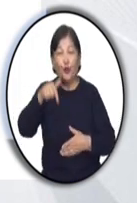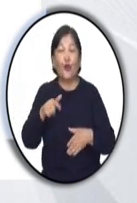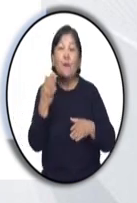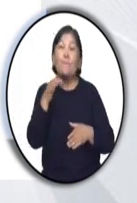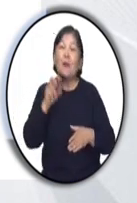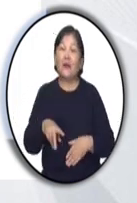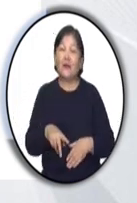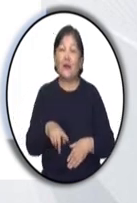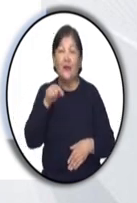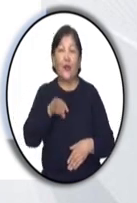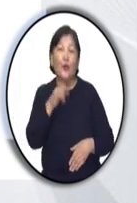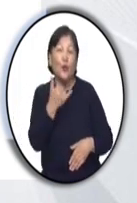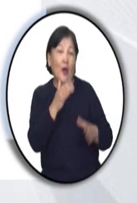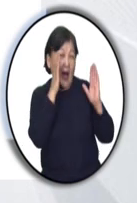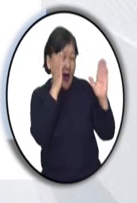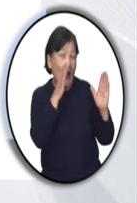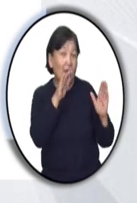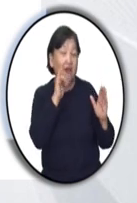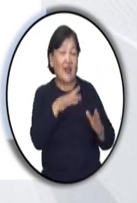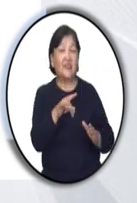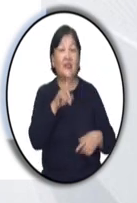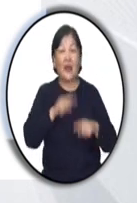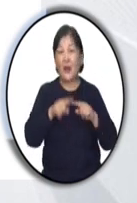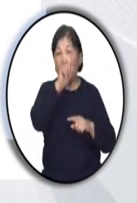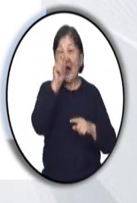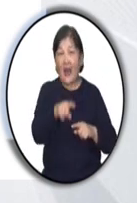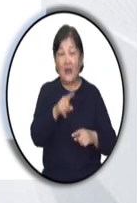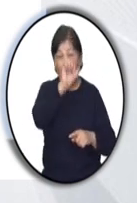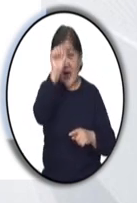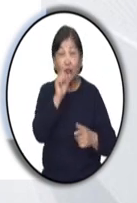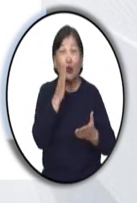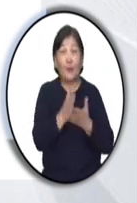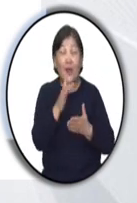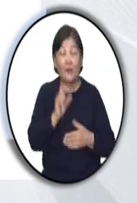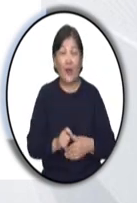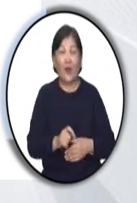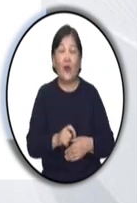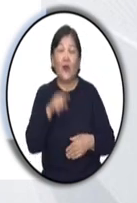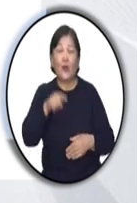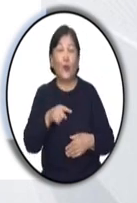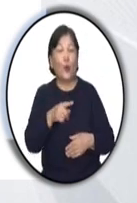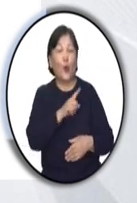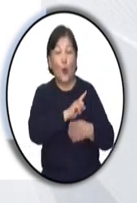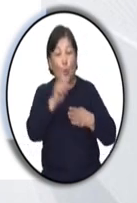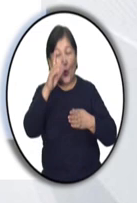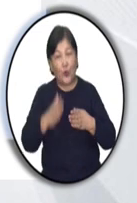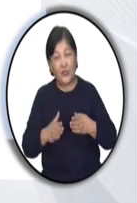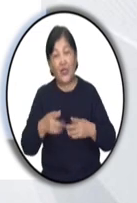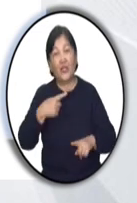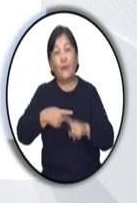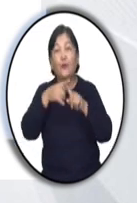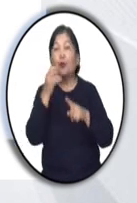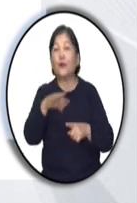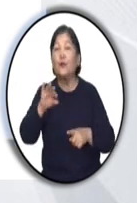гадаад худалдааны өнөөгийн байдал түүнд ямар одоо анхаарал татсан асуудлууд байна вэ? За гадаад худалдааны үр